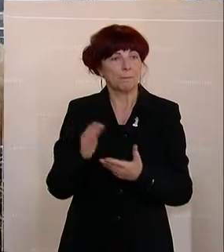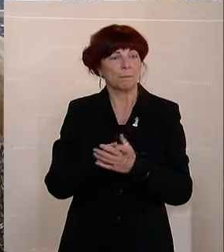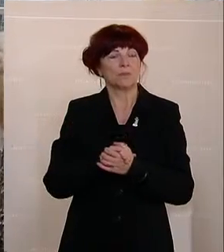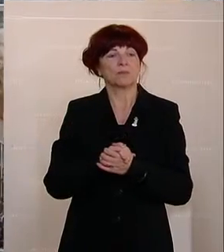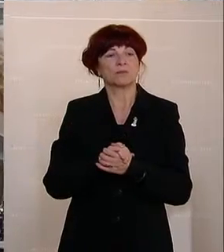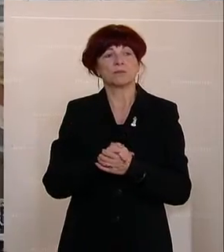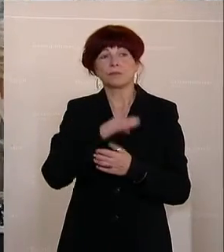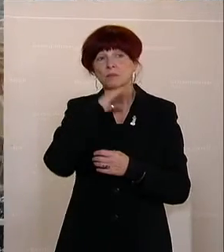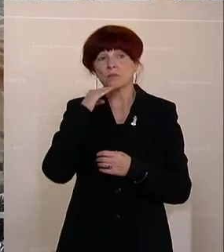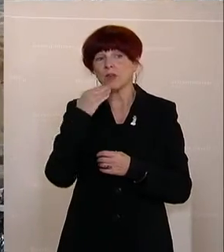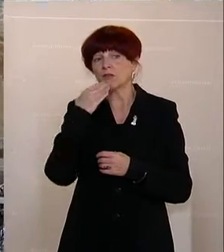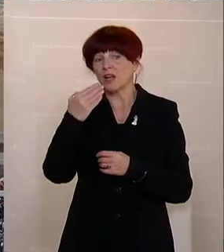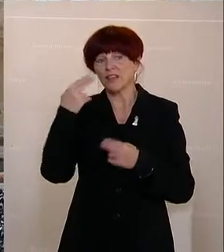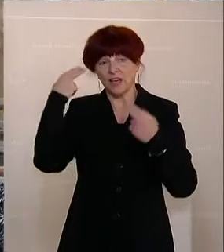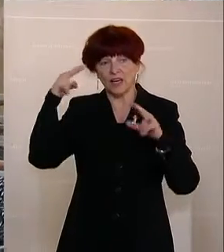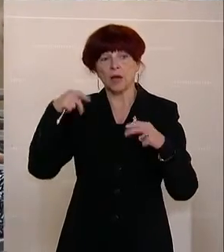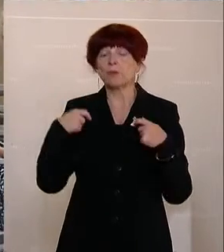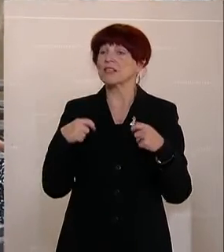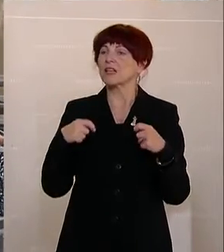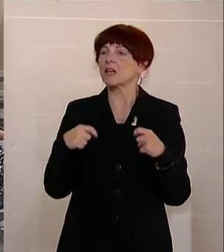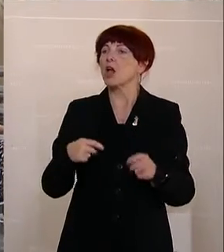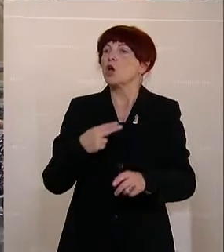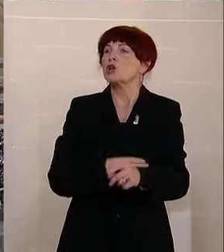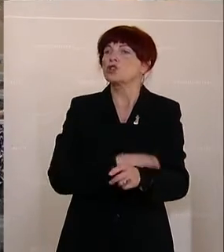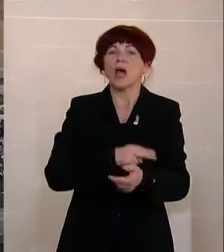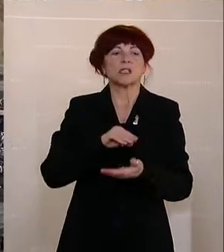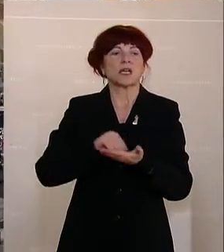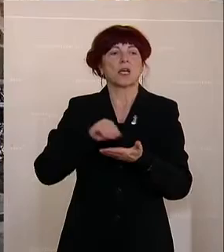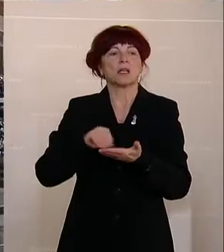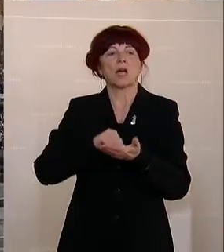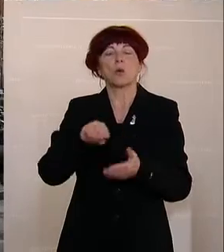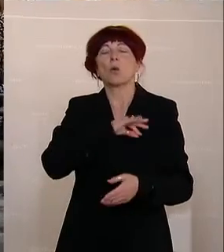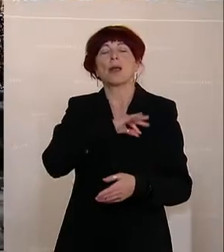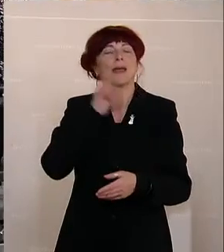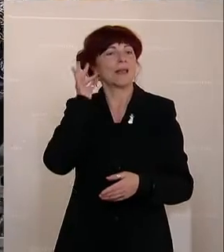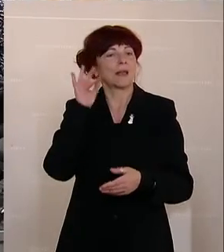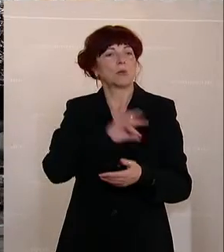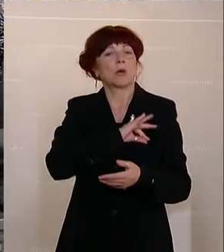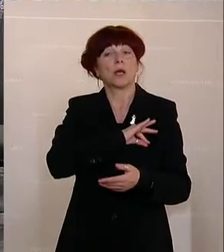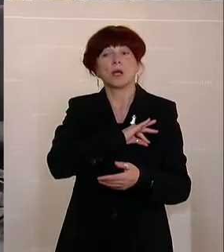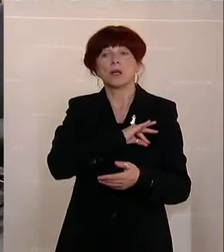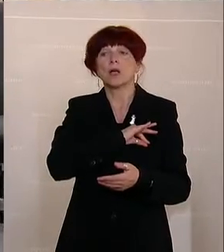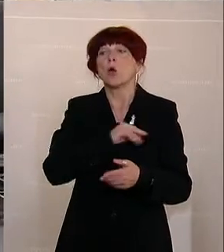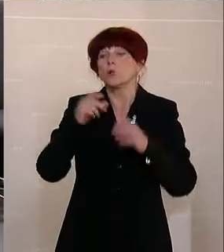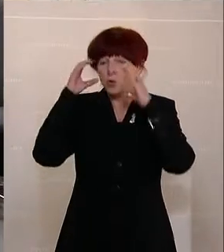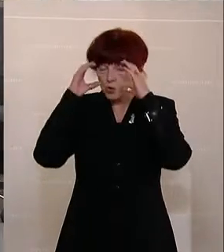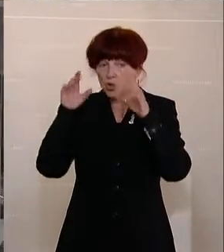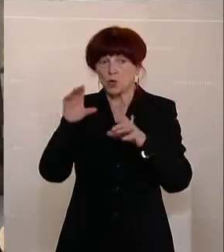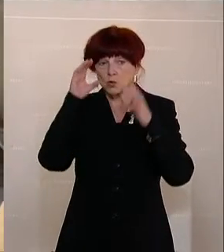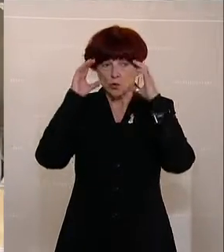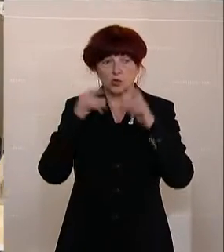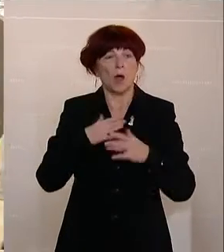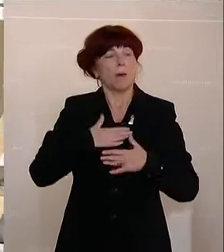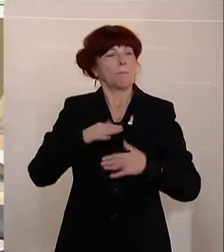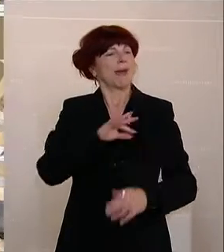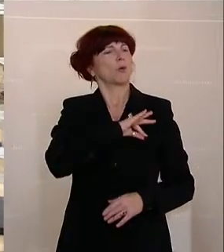Nächster Redner ist jetzt von den NEOS, Yannick Schetti. Herr Staatssekretär, sehr geehrte Kolleginnen und Kollegen, liebe Zuschauerinnen und Zuschauer. Ja, mein Kollege Michi Bernhard hat es ja schon